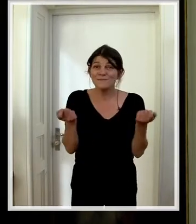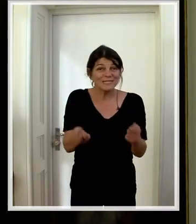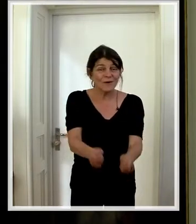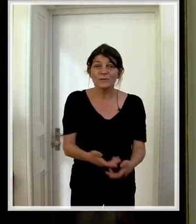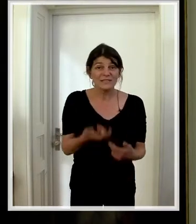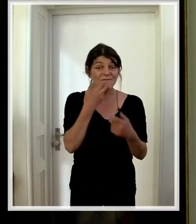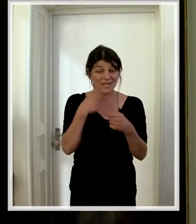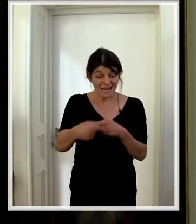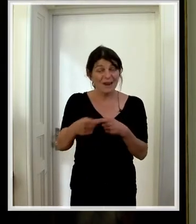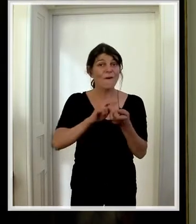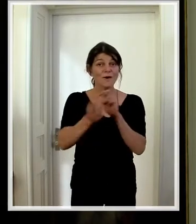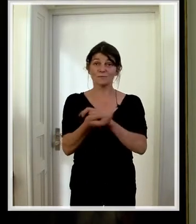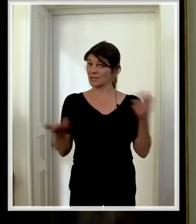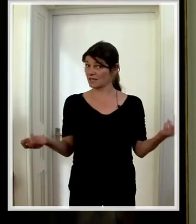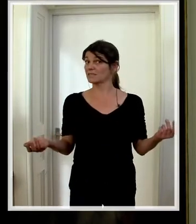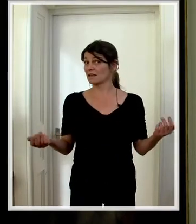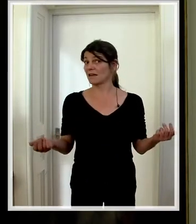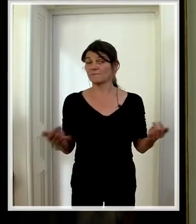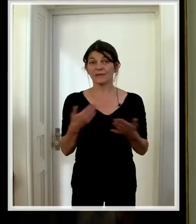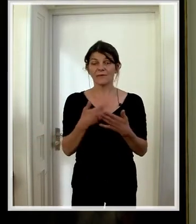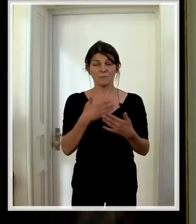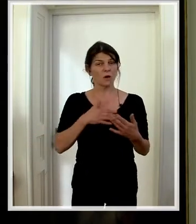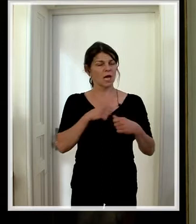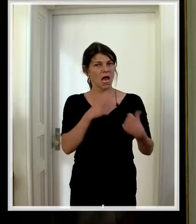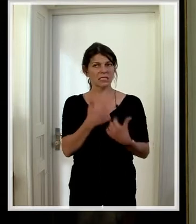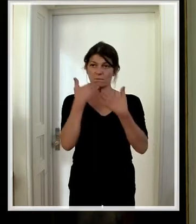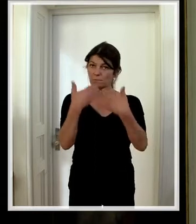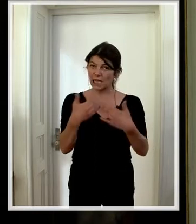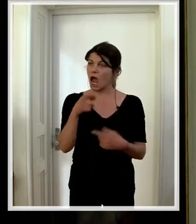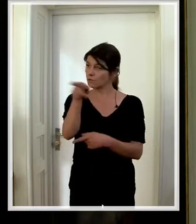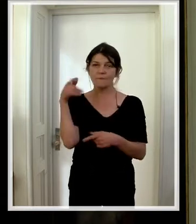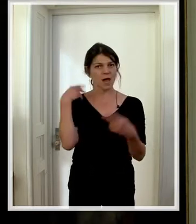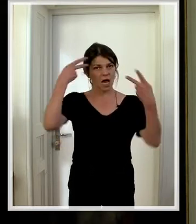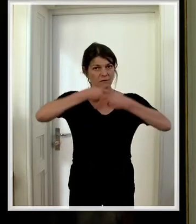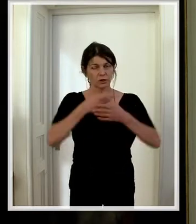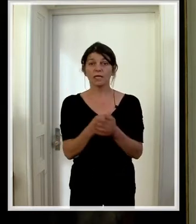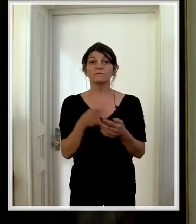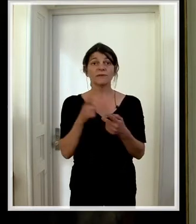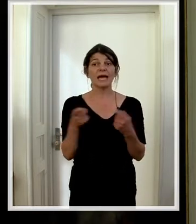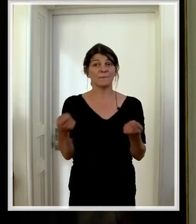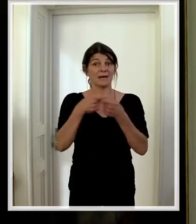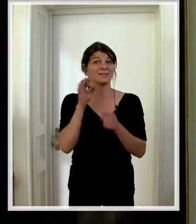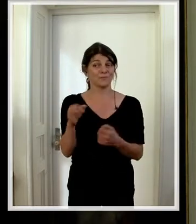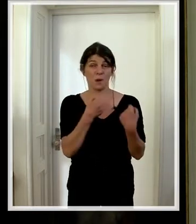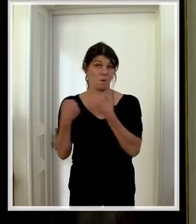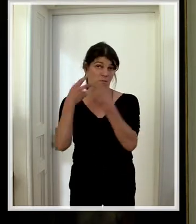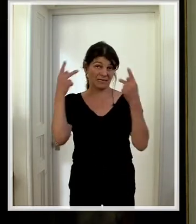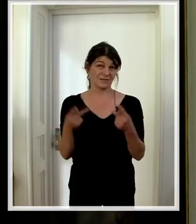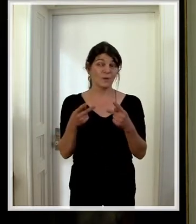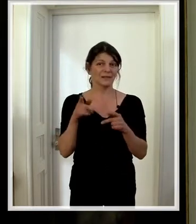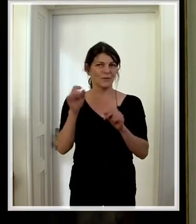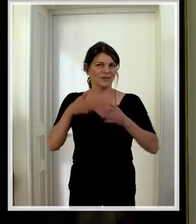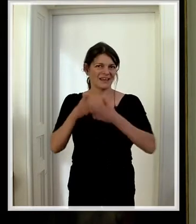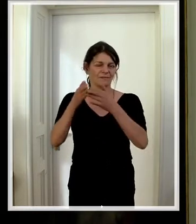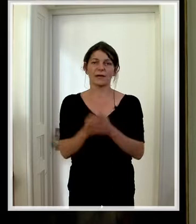zur Umsetzung. Und da möchte ich mich herzlich für das Votum bedanken, was natürlich am Mobilitätskonzept auch wieder Unterstützung gibt. In